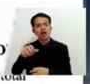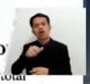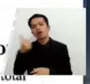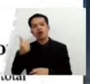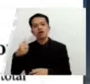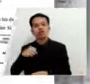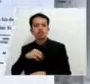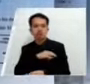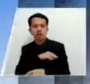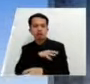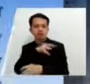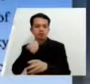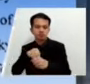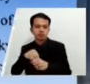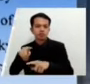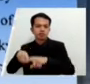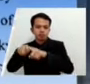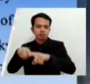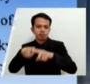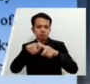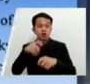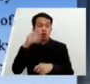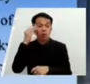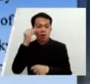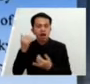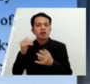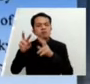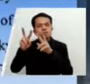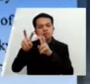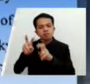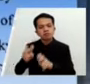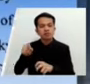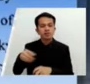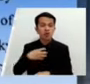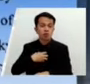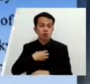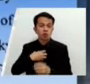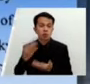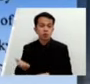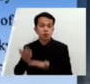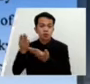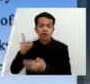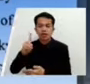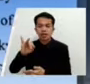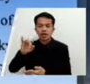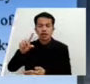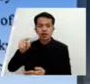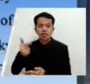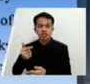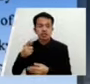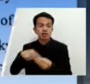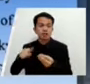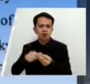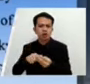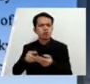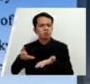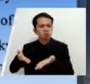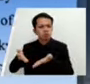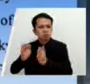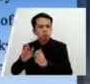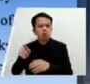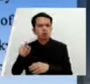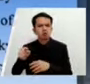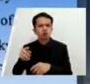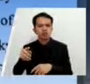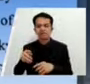pamahalaan ng Porac. Yan ay habang iniimbestigahan ang reklamong inihain ng DILG bunsod ng umano'y gross neglect of duty kaugnay